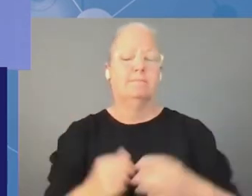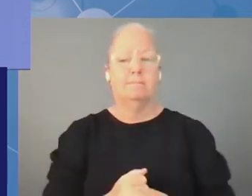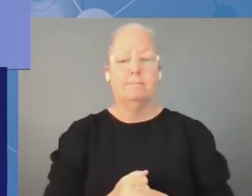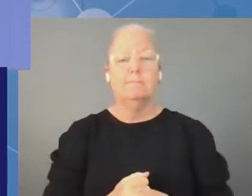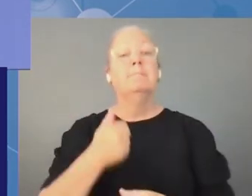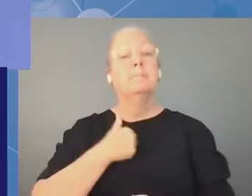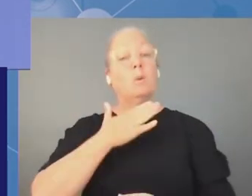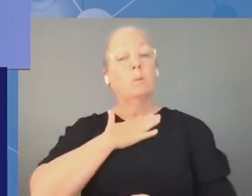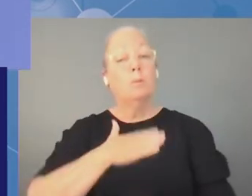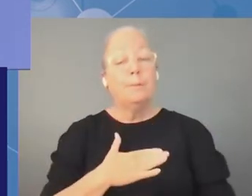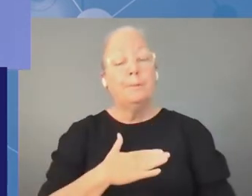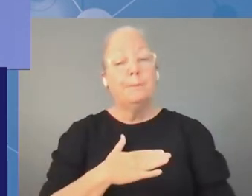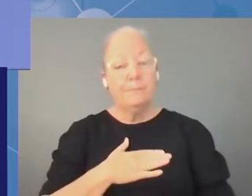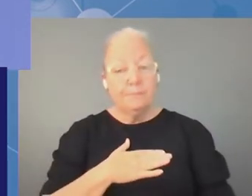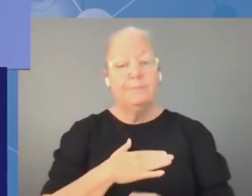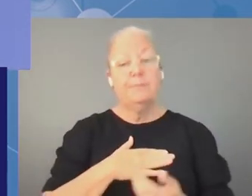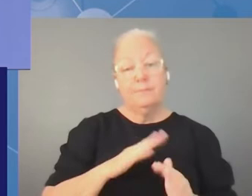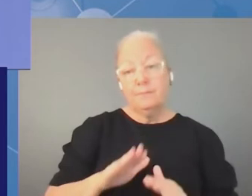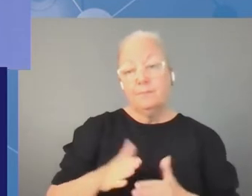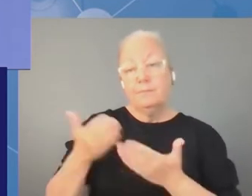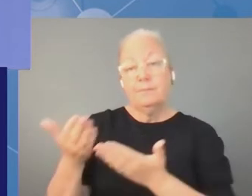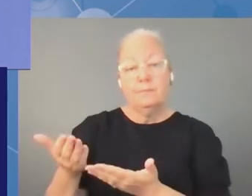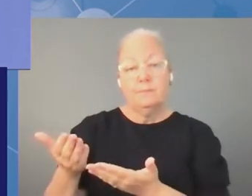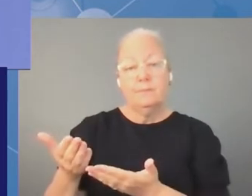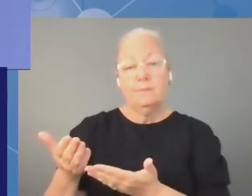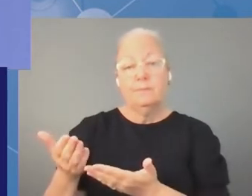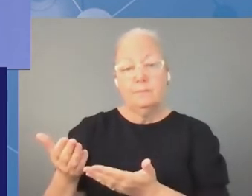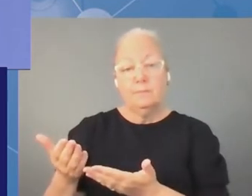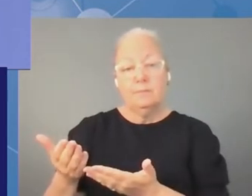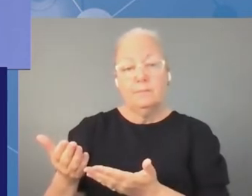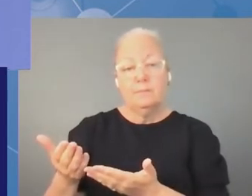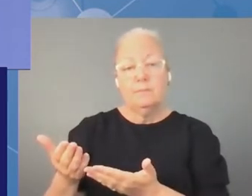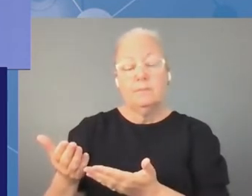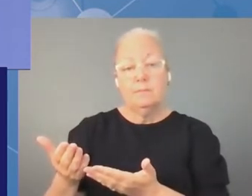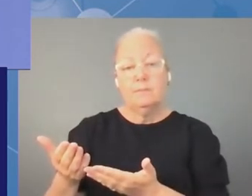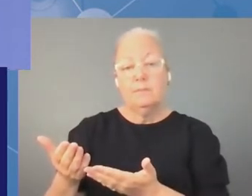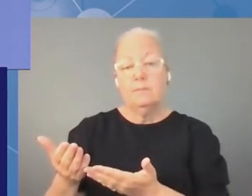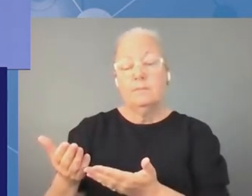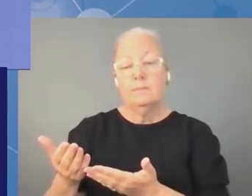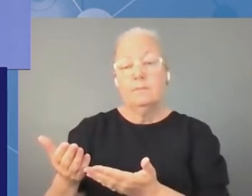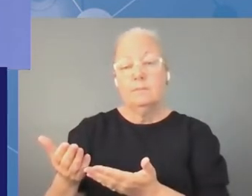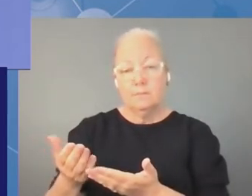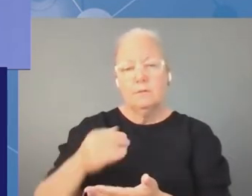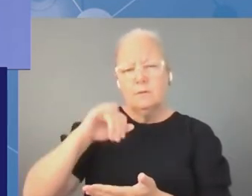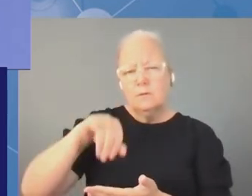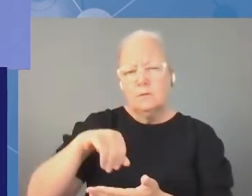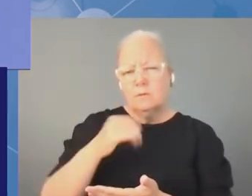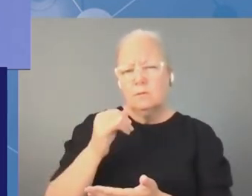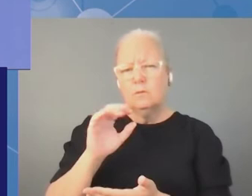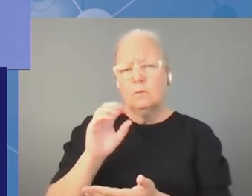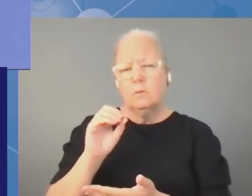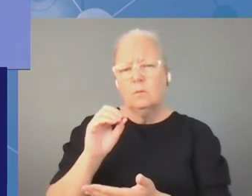موضوع جدا مهم، سوف نغطي هذه المواضيع في قمة